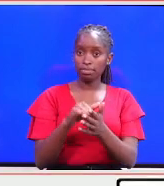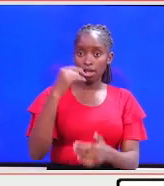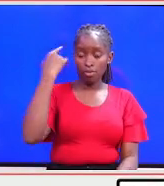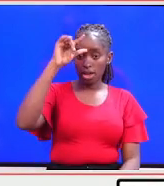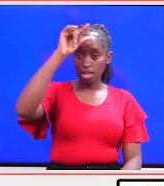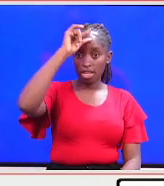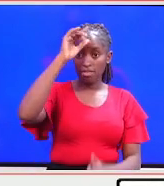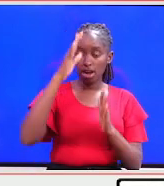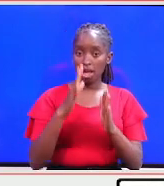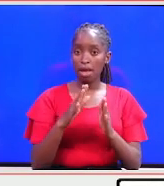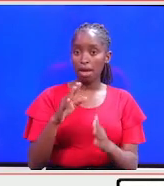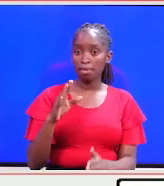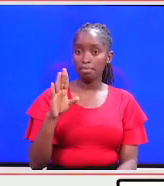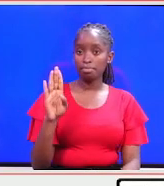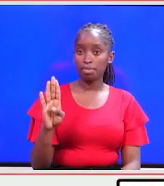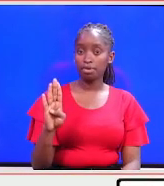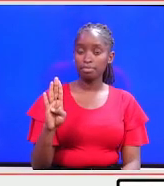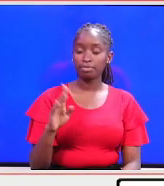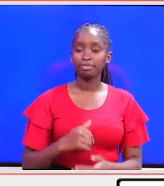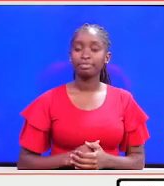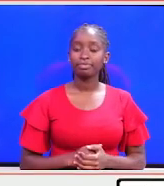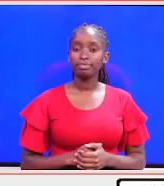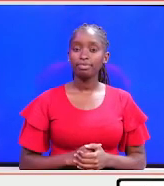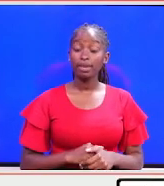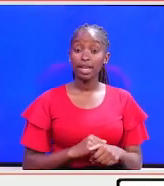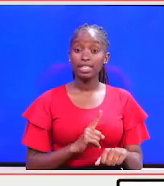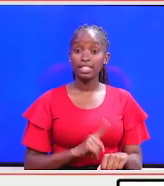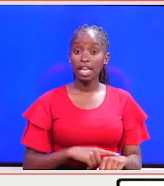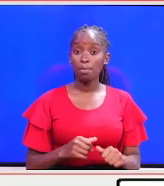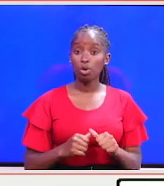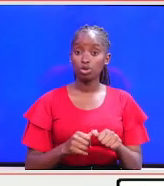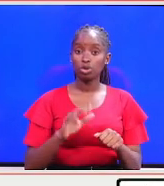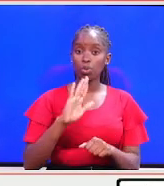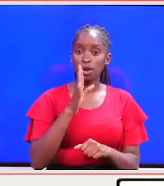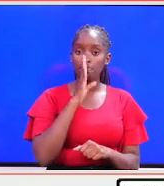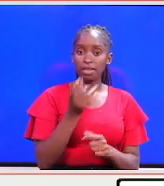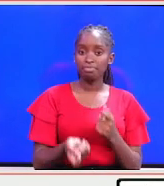gavana B kadri tu itakavyokuwa inaendelea kuchipuka. Lakini